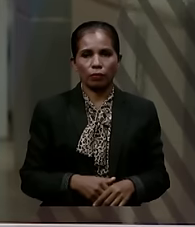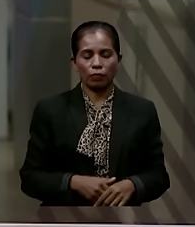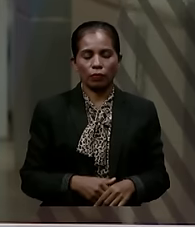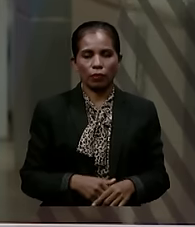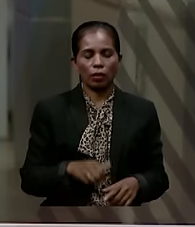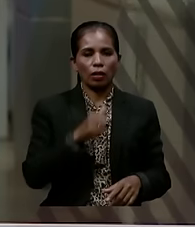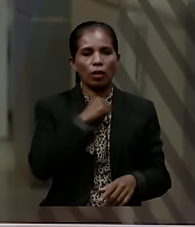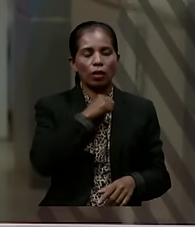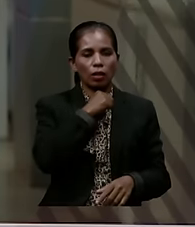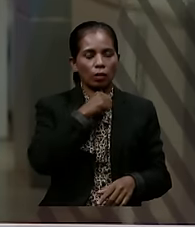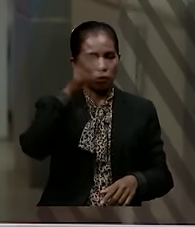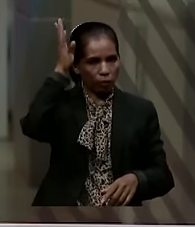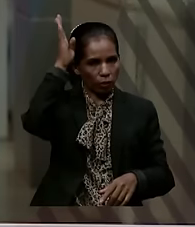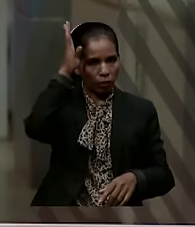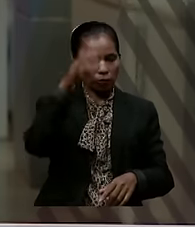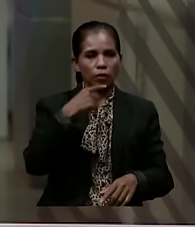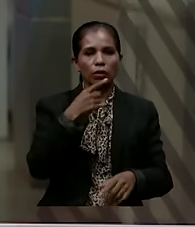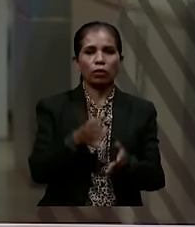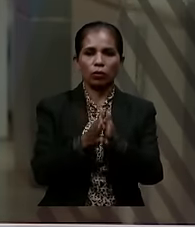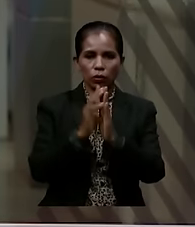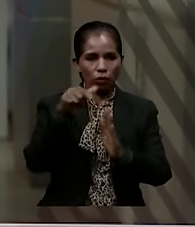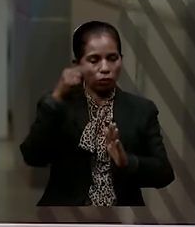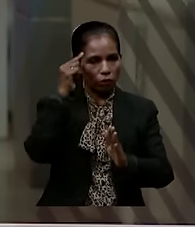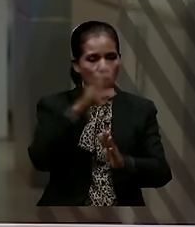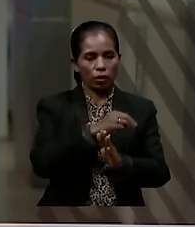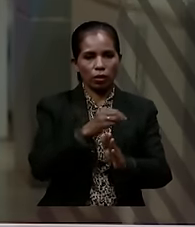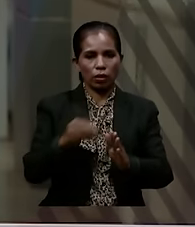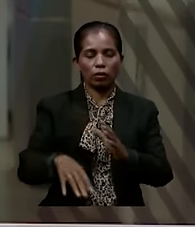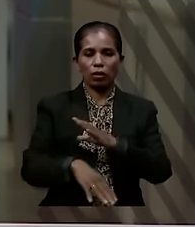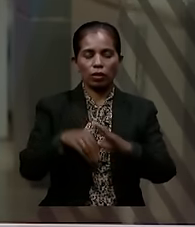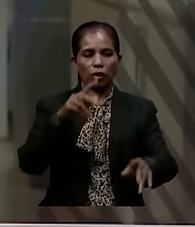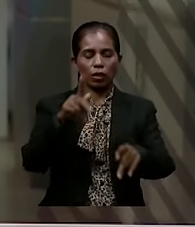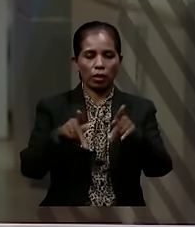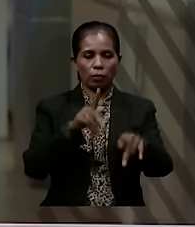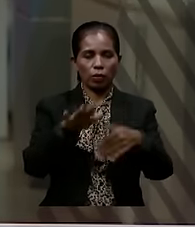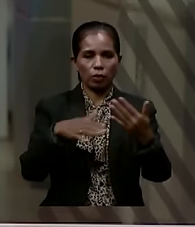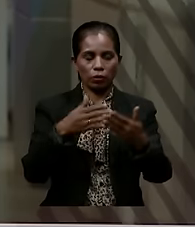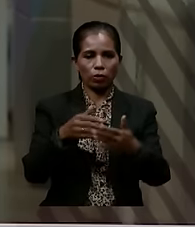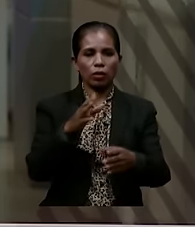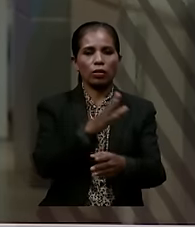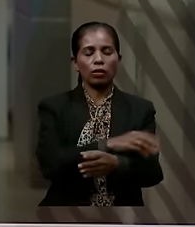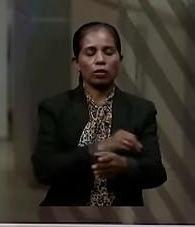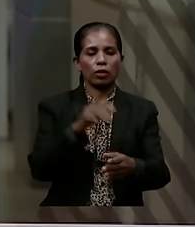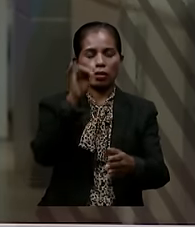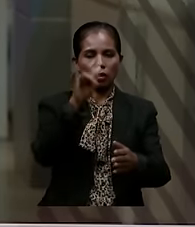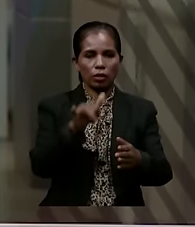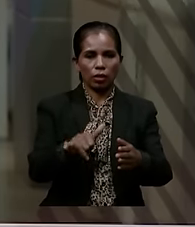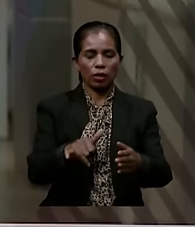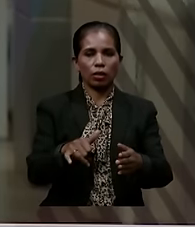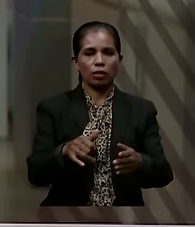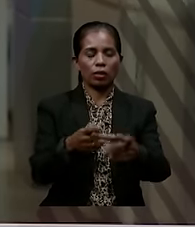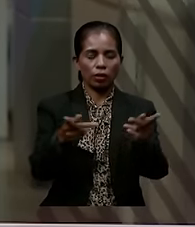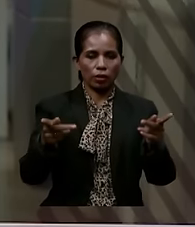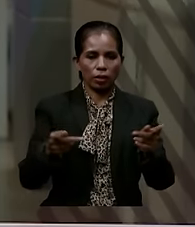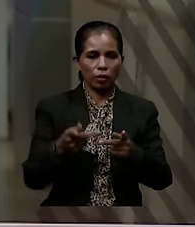Dom Virgílio Cardeal do Carmo da Silva esteve o seu governo atua sair o digno comunidade nebe afetado o se construção altar